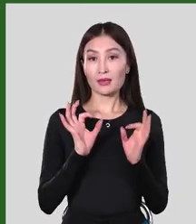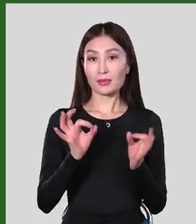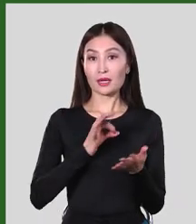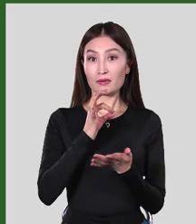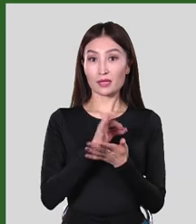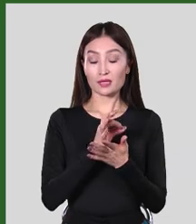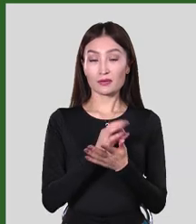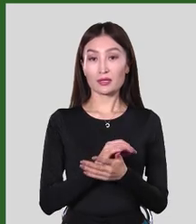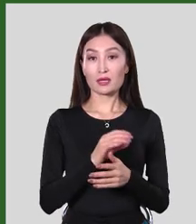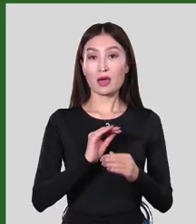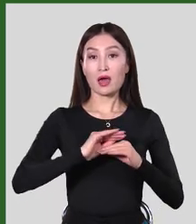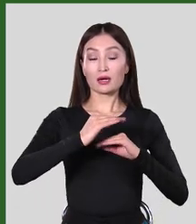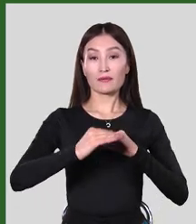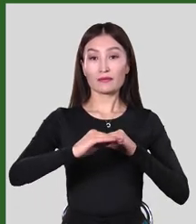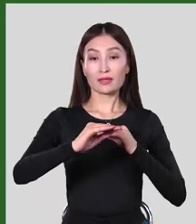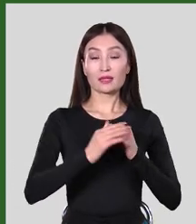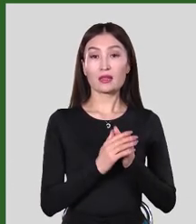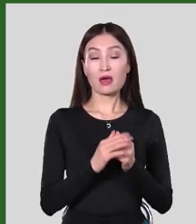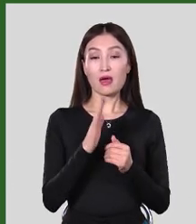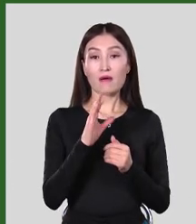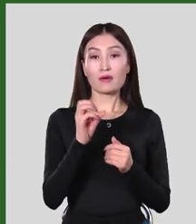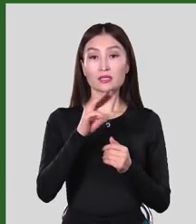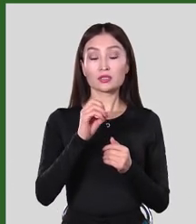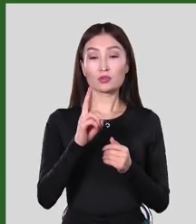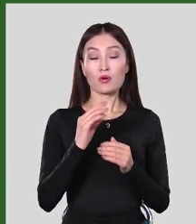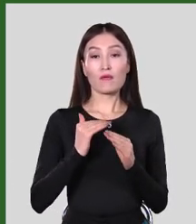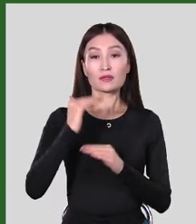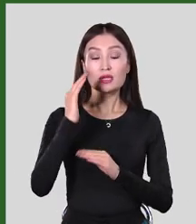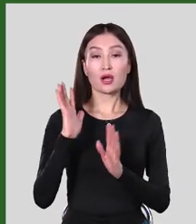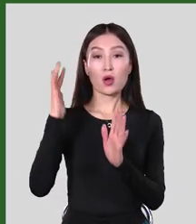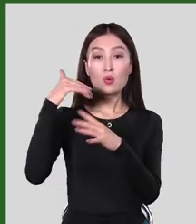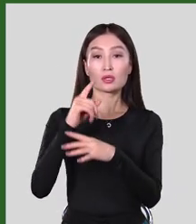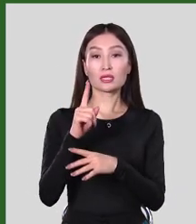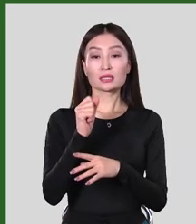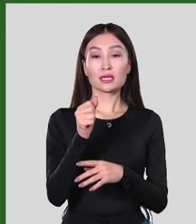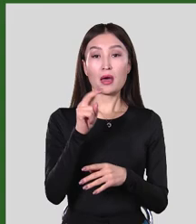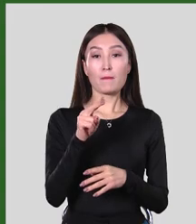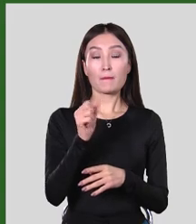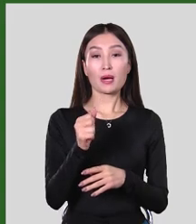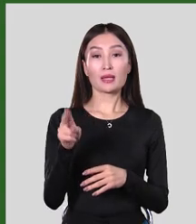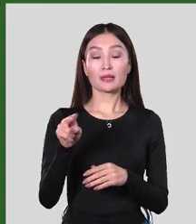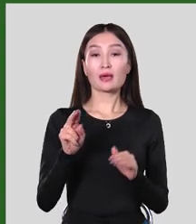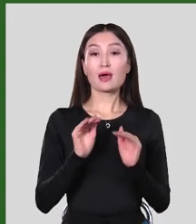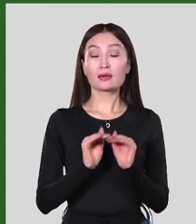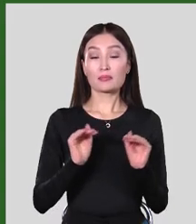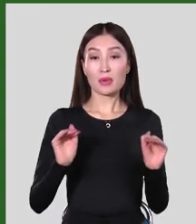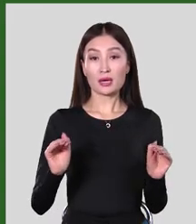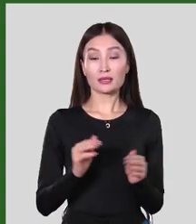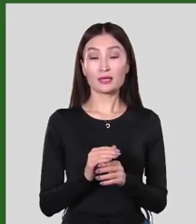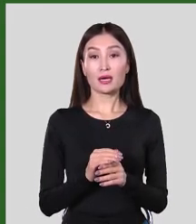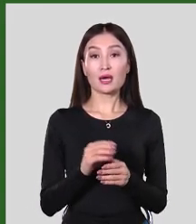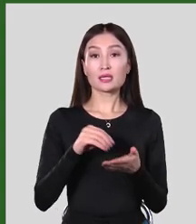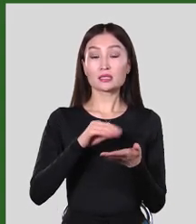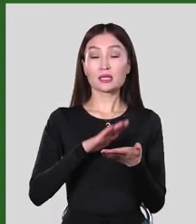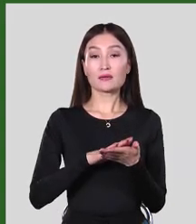Правильный ответ – равнина плоскогорный восток и высокогорный запад. Ребята,